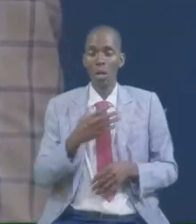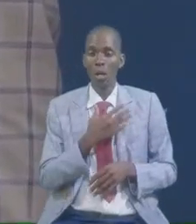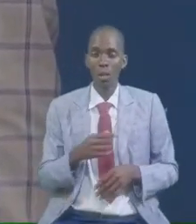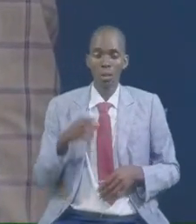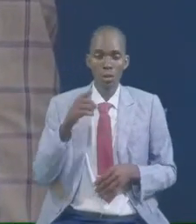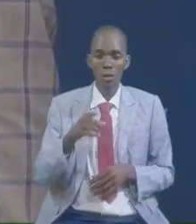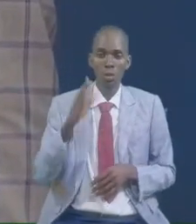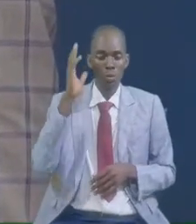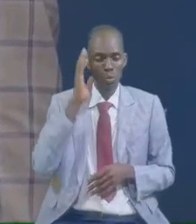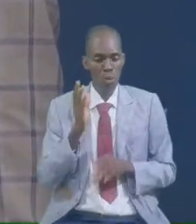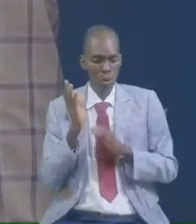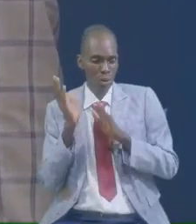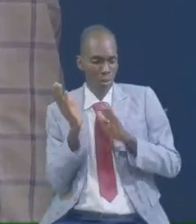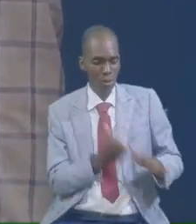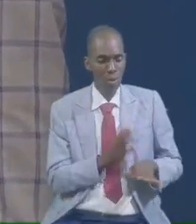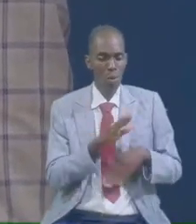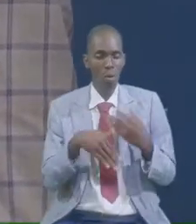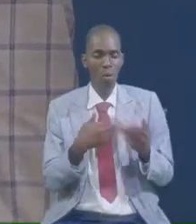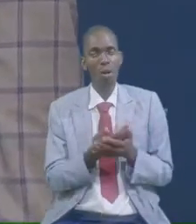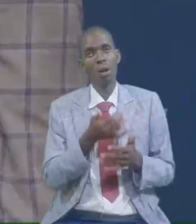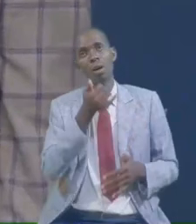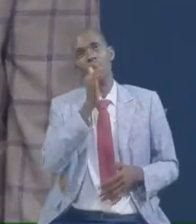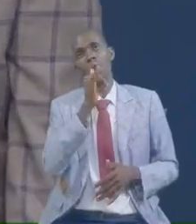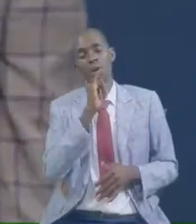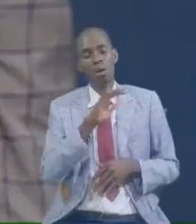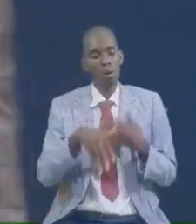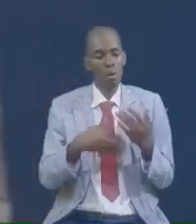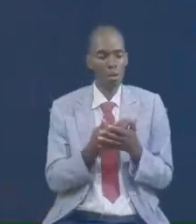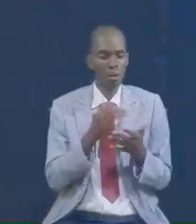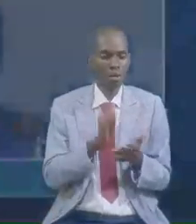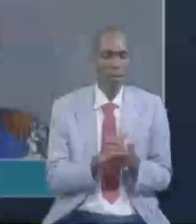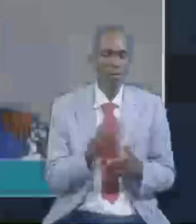veux abandonner l'alcool,